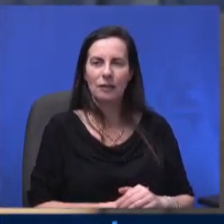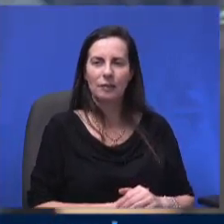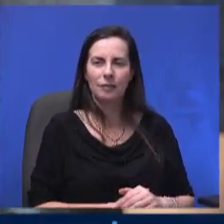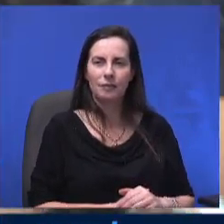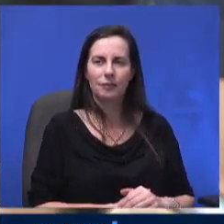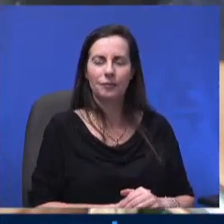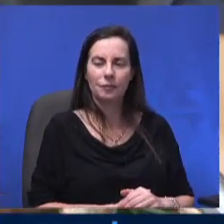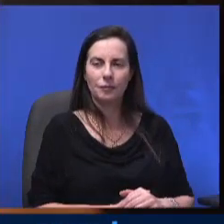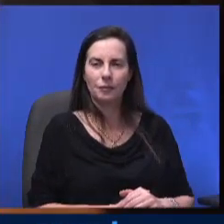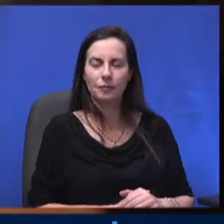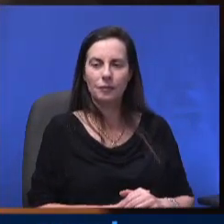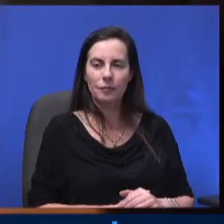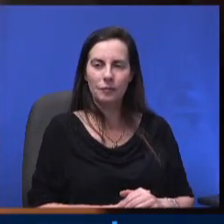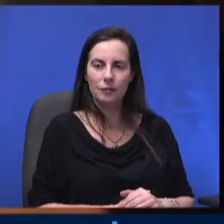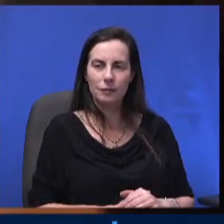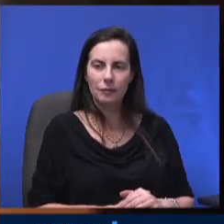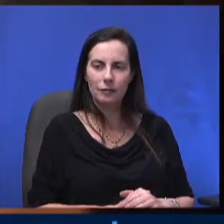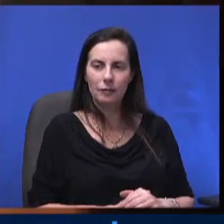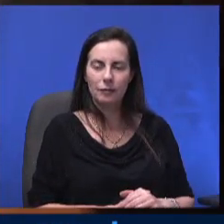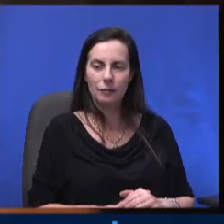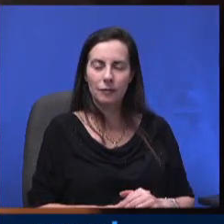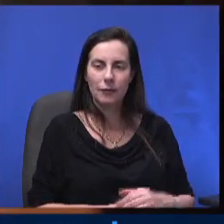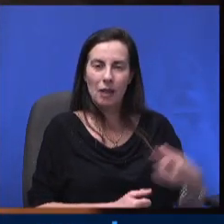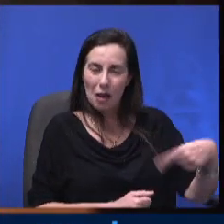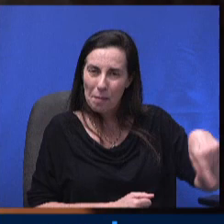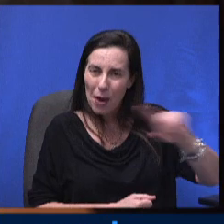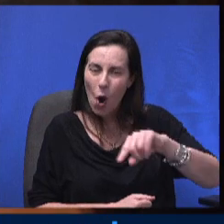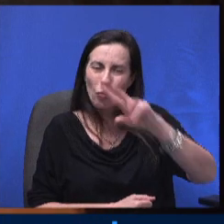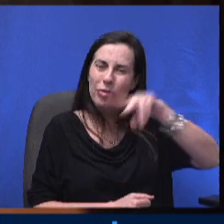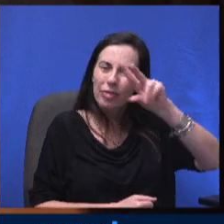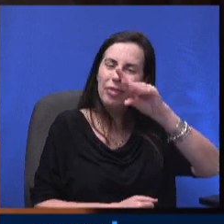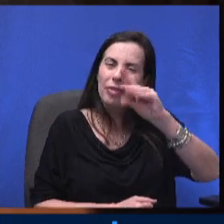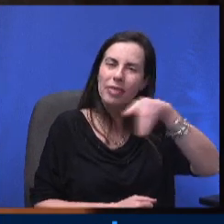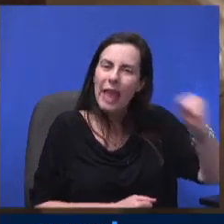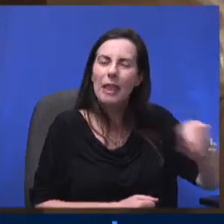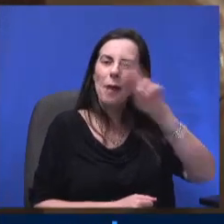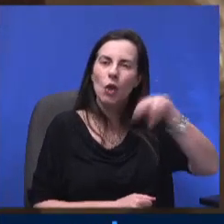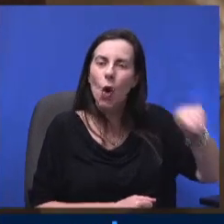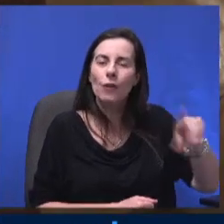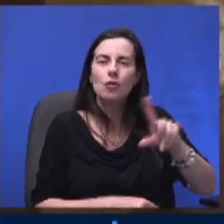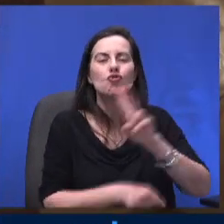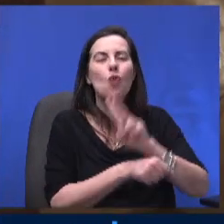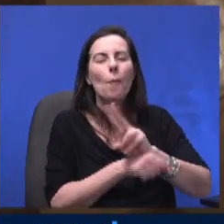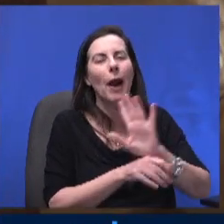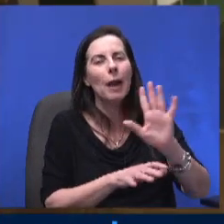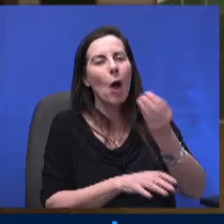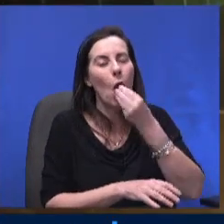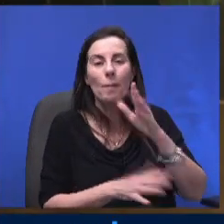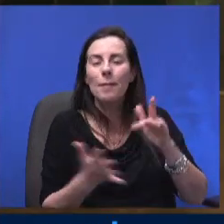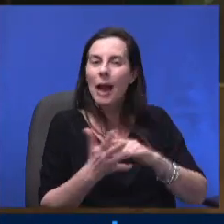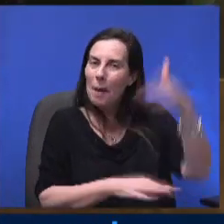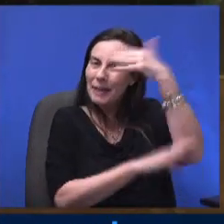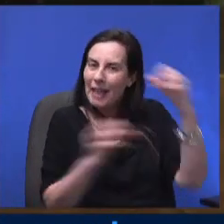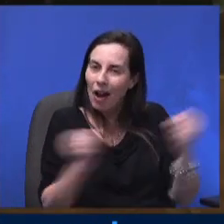Do you just open them now? במדינות סקנדינביה בעצם יש תרבות של שימור של אוכל, בגלל שזה מדינות מאוד מאוד קרות. כמובן, כולם מכירים את